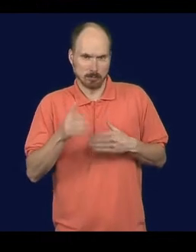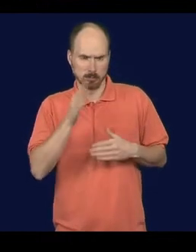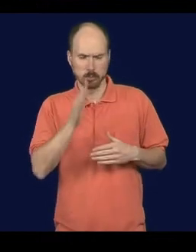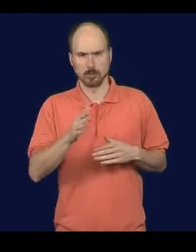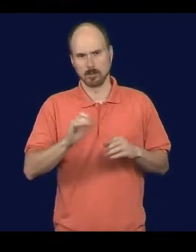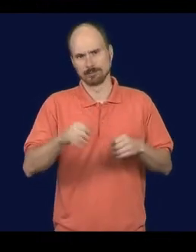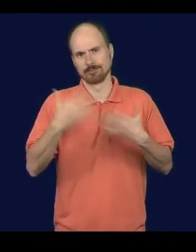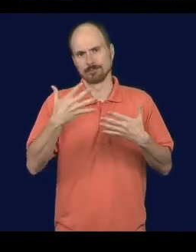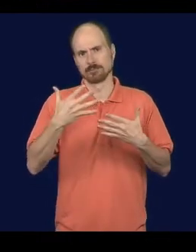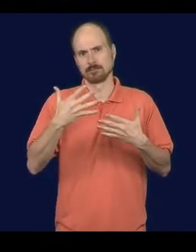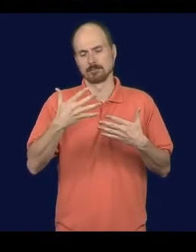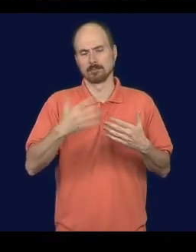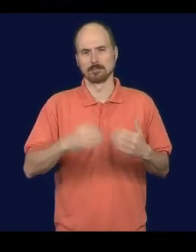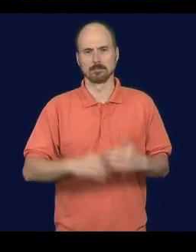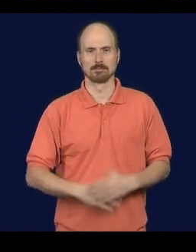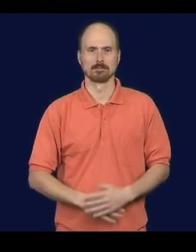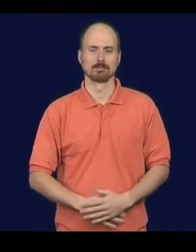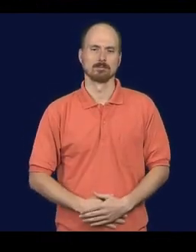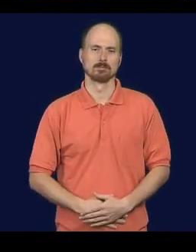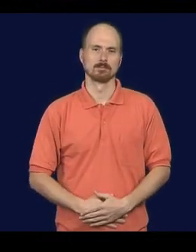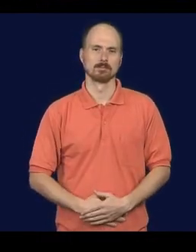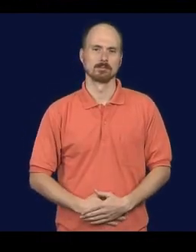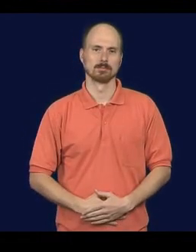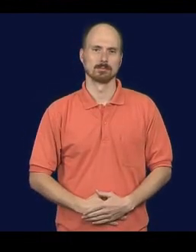Antelie připojení k internetu.